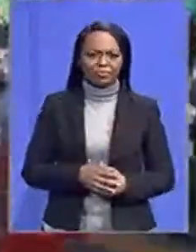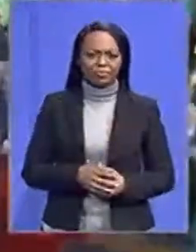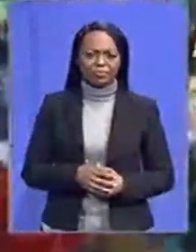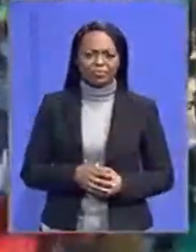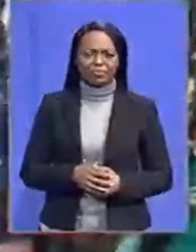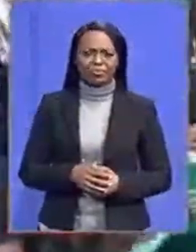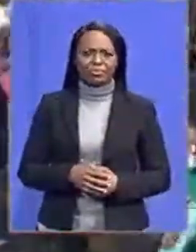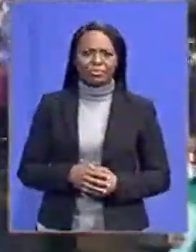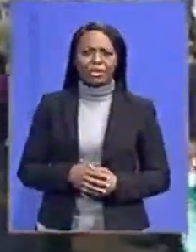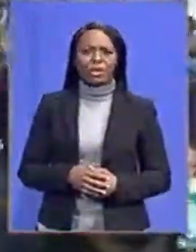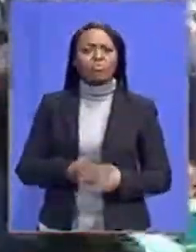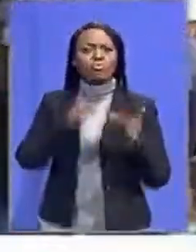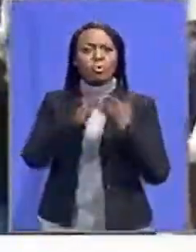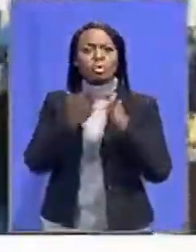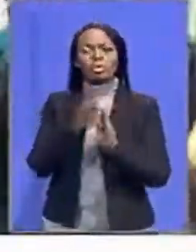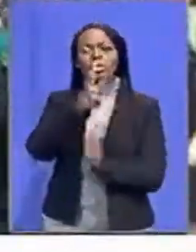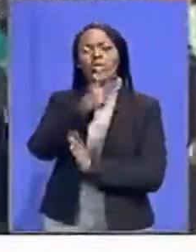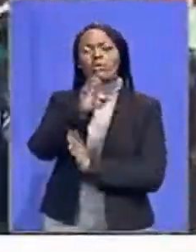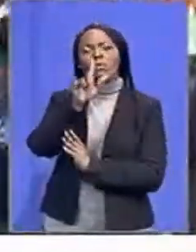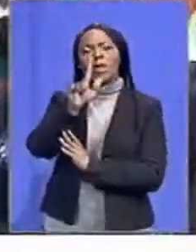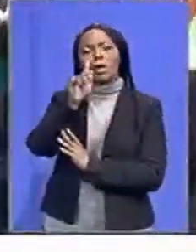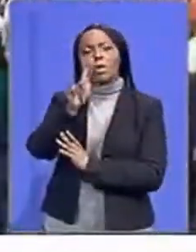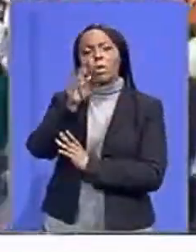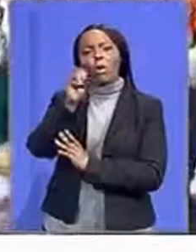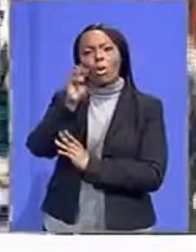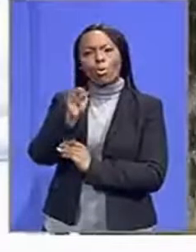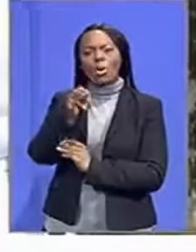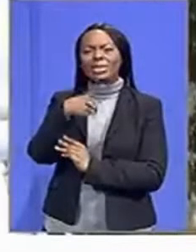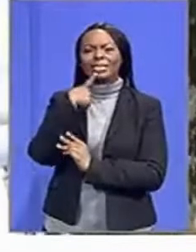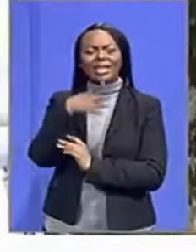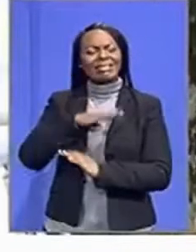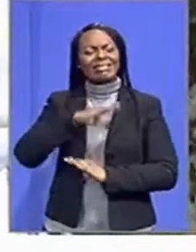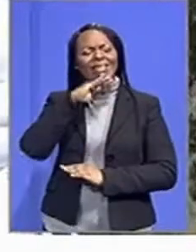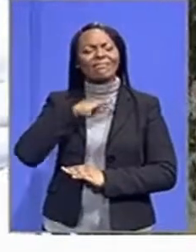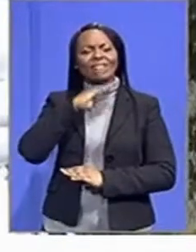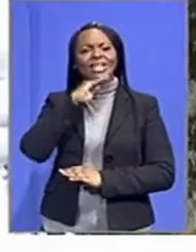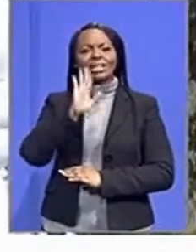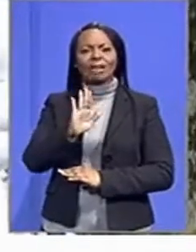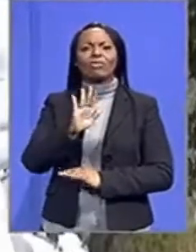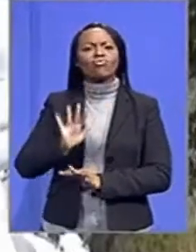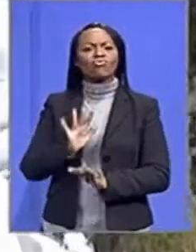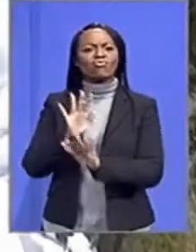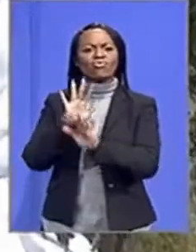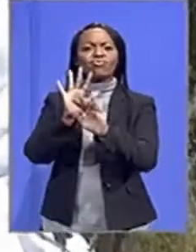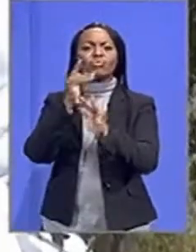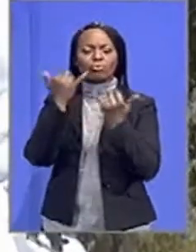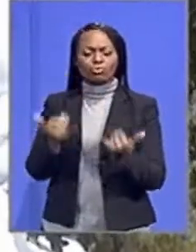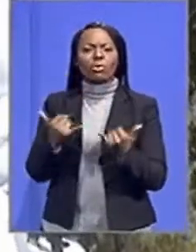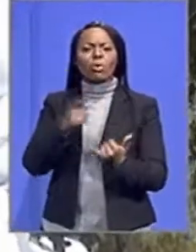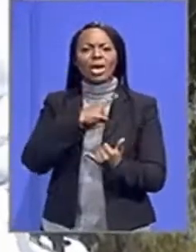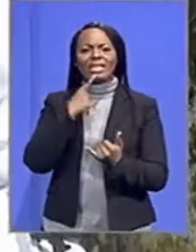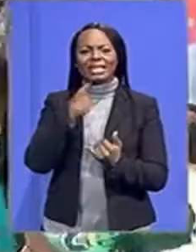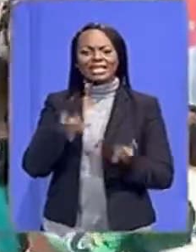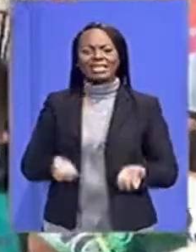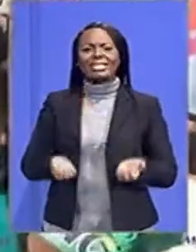Baahi ba halefileng ba Welkom ba re ho lekane ba tseka phano ya ditshebeletso e ntlafetseng ba boetse ba